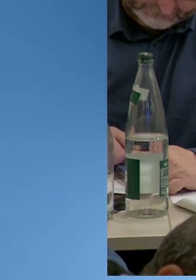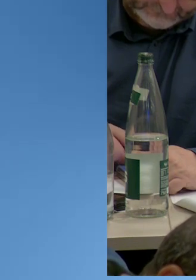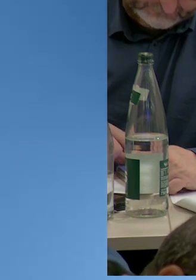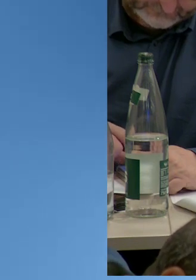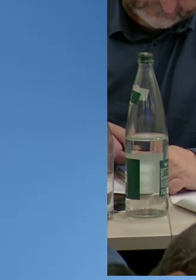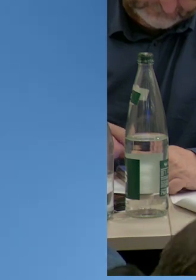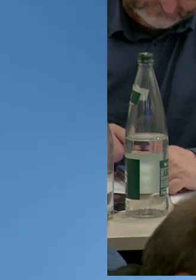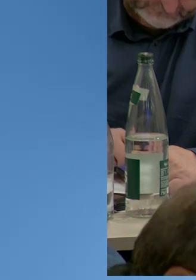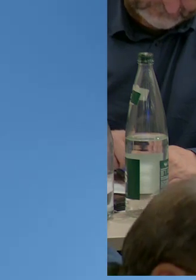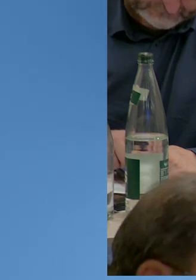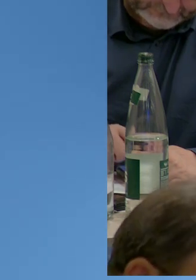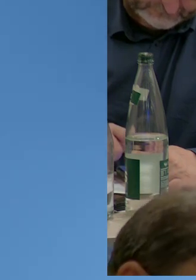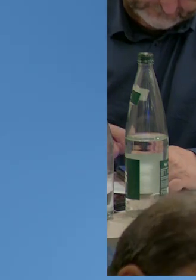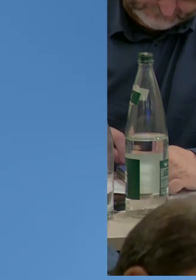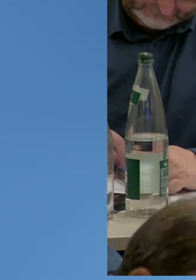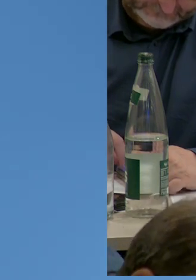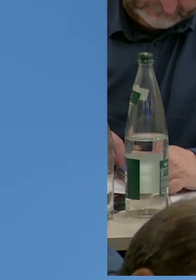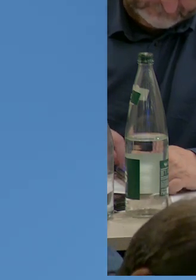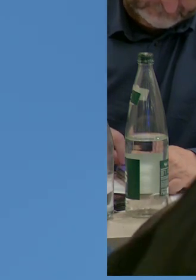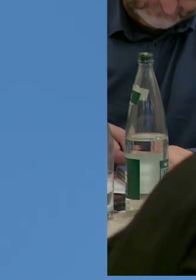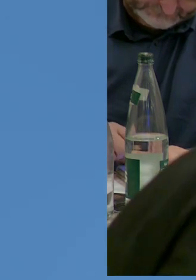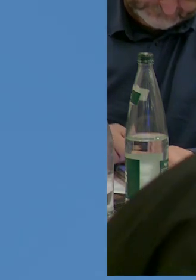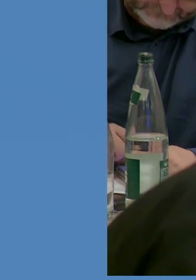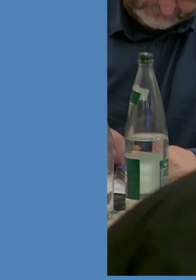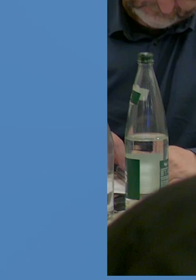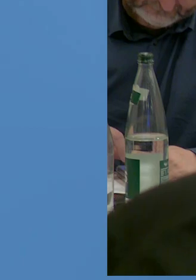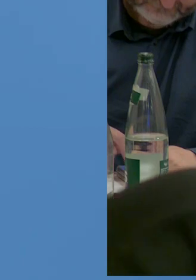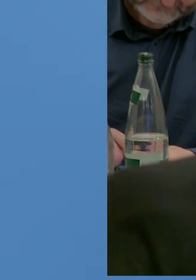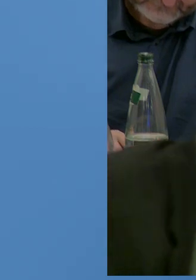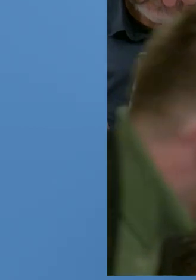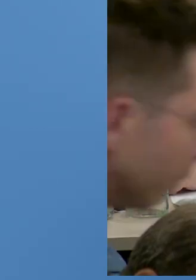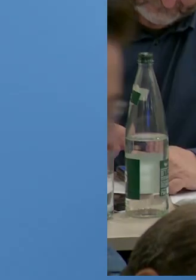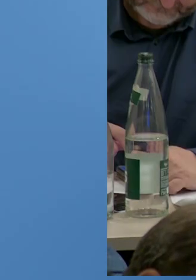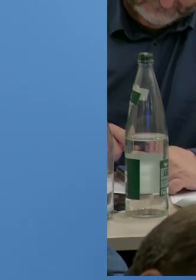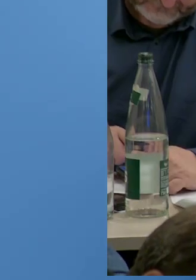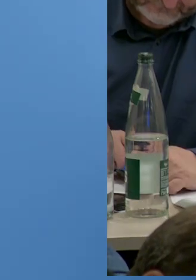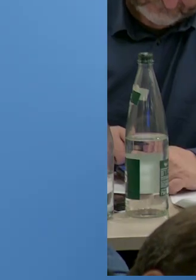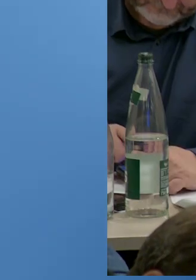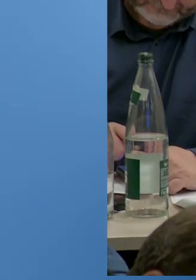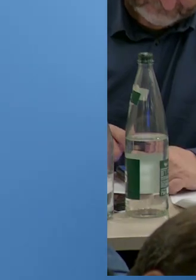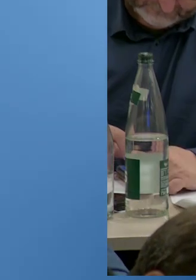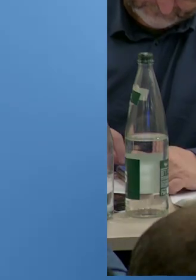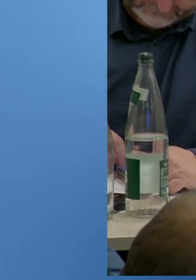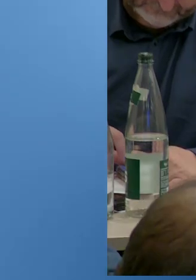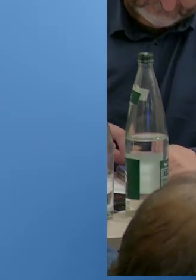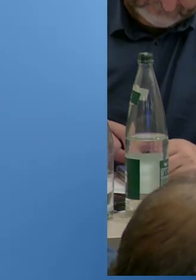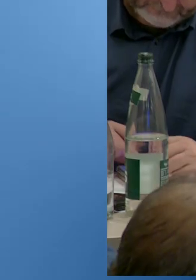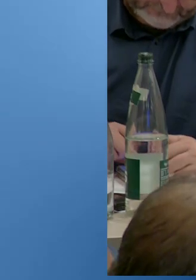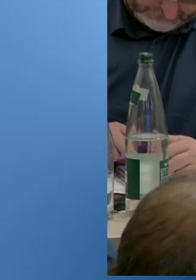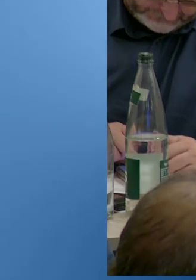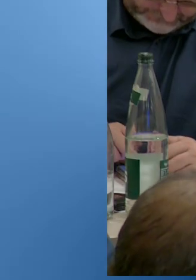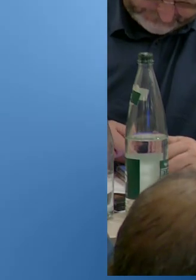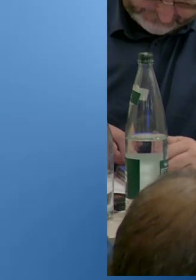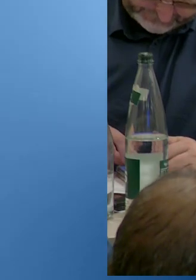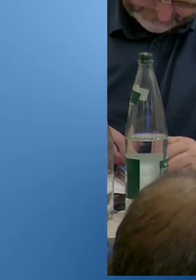que euh là on a l'argent qui est balancé par les fenêtres et qu'à côté de ça vous ne traitez pas le vrai